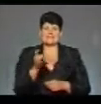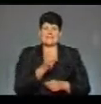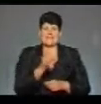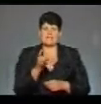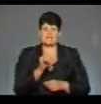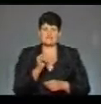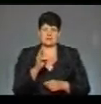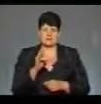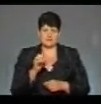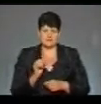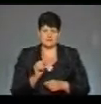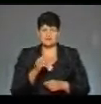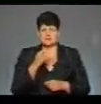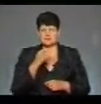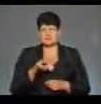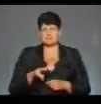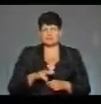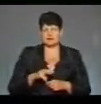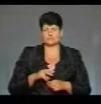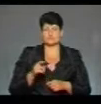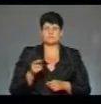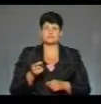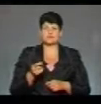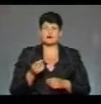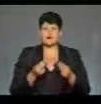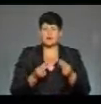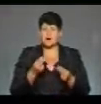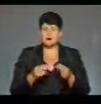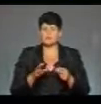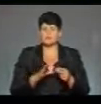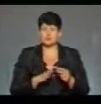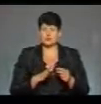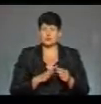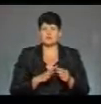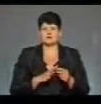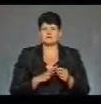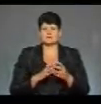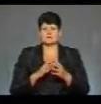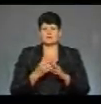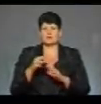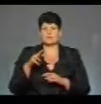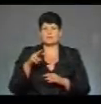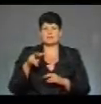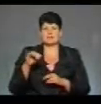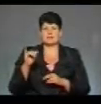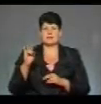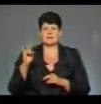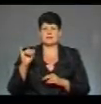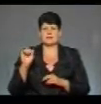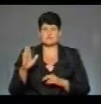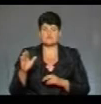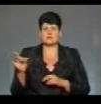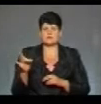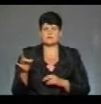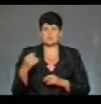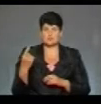директор футбольного клубу «Нива Тернопіль» Андрій Тихий. Гра відбулася на стадіоні селища міського типу Млинів Рівненської області. За